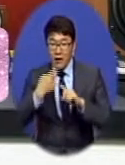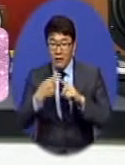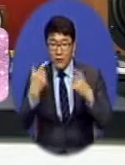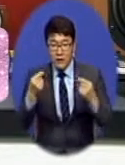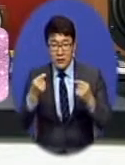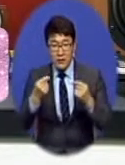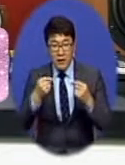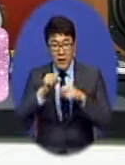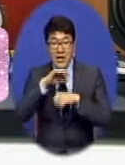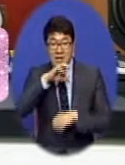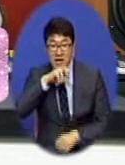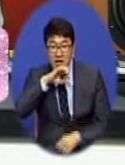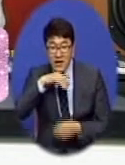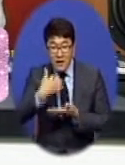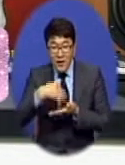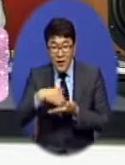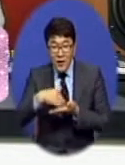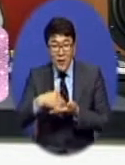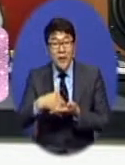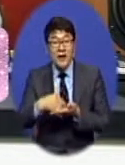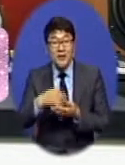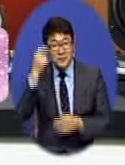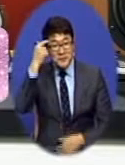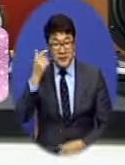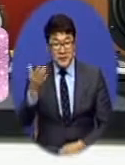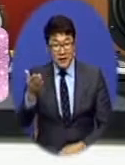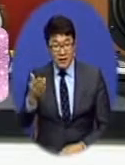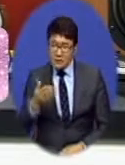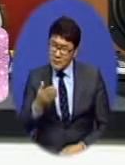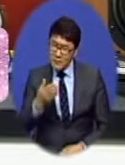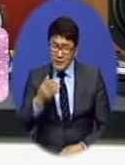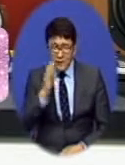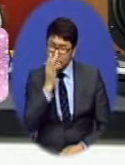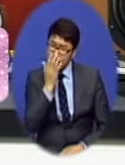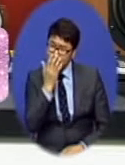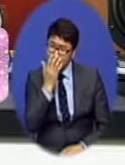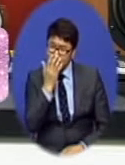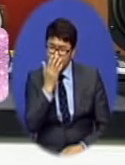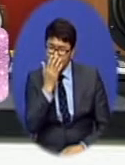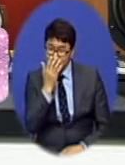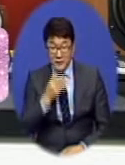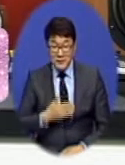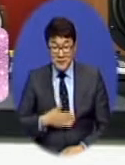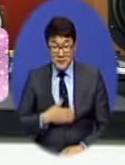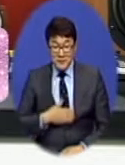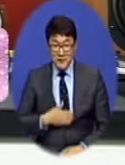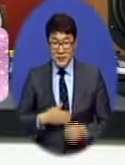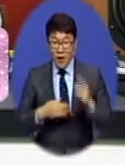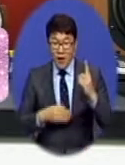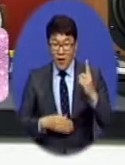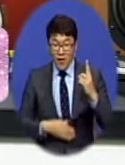세발 낙지의 다리의 개수는 얼마일까요? 야, 이거 진짜 항상 그거 참 아리까리 하더라고요. 네, 보기 좀 주세요. 네. 첫